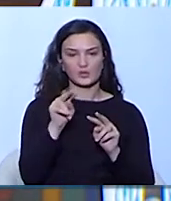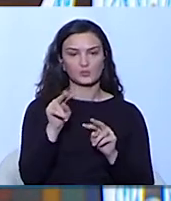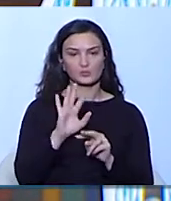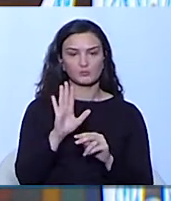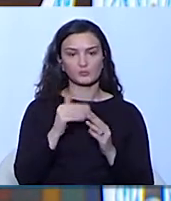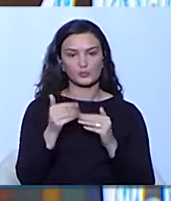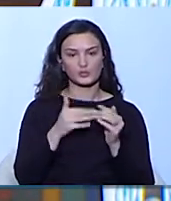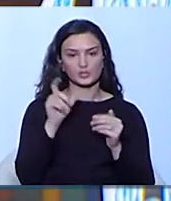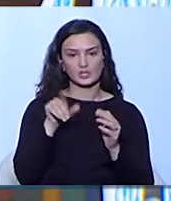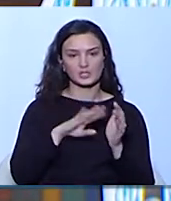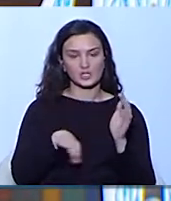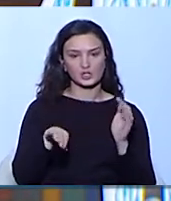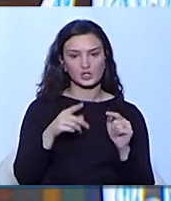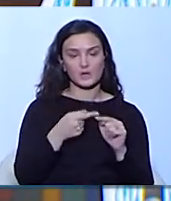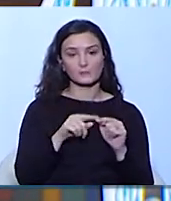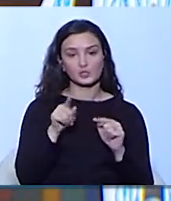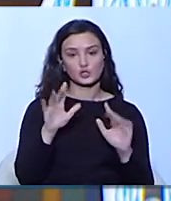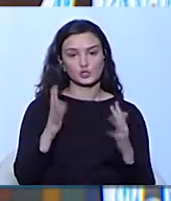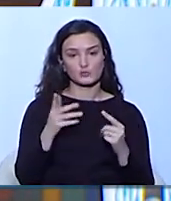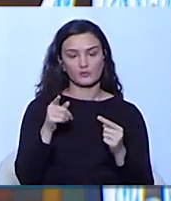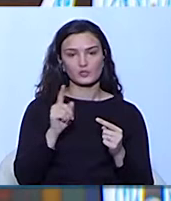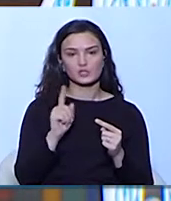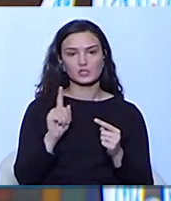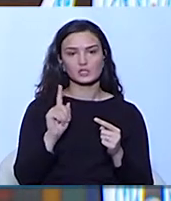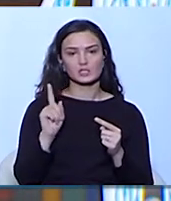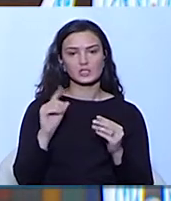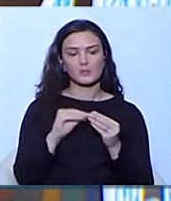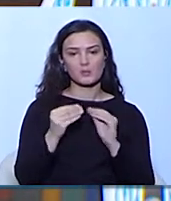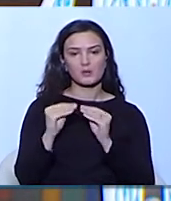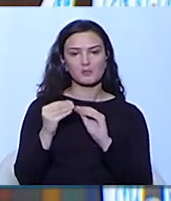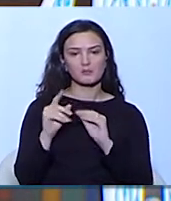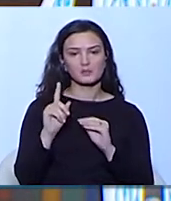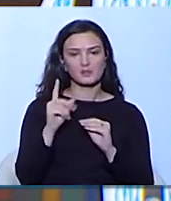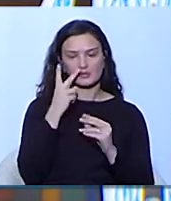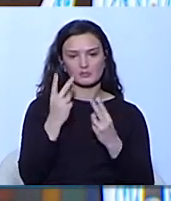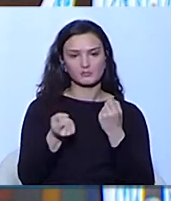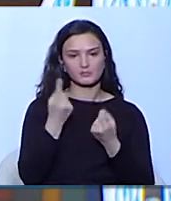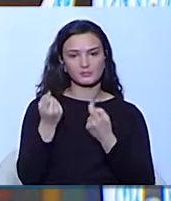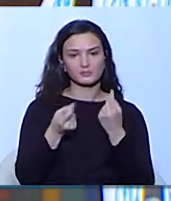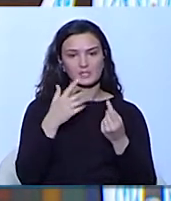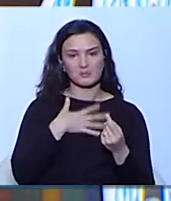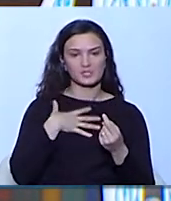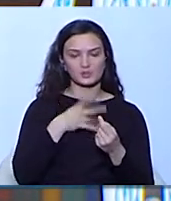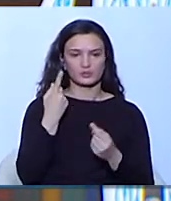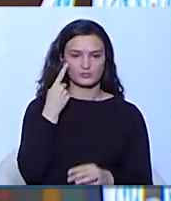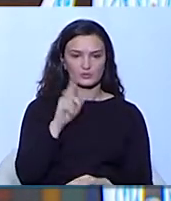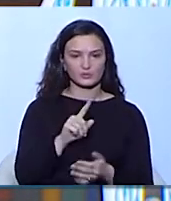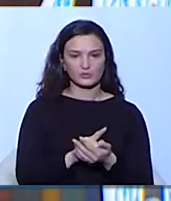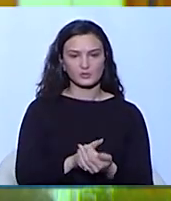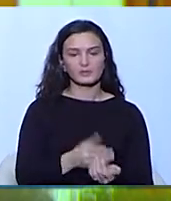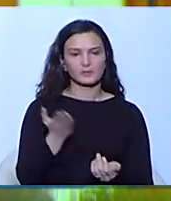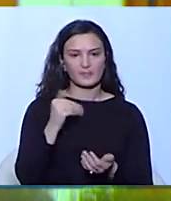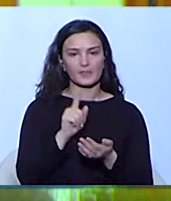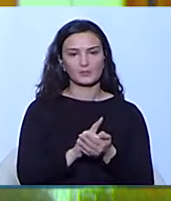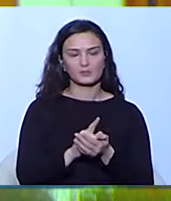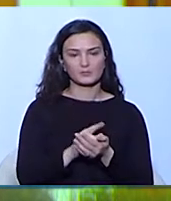ამას პროფესიონალის გარეშე და ასეთ შემთხვევაში რა სიმპტომები აქვს მოზარდობის დეპრესიას? ჯობს რომ ვიცოდეთ. აუცილებლად